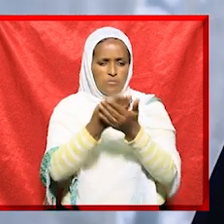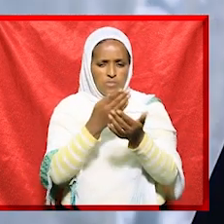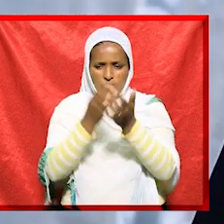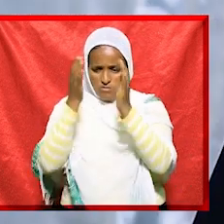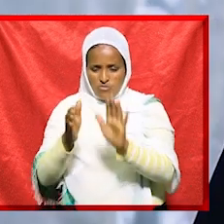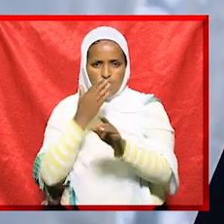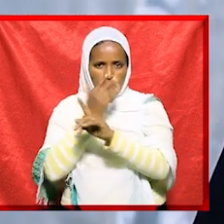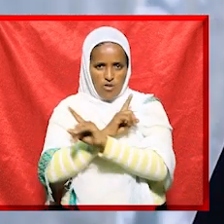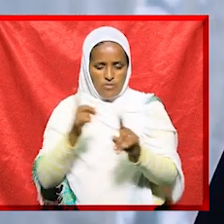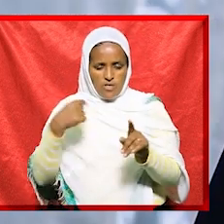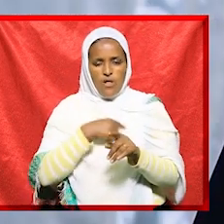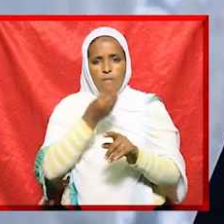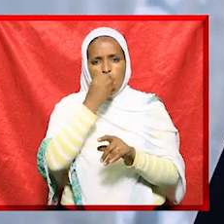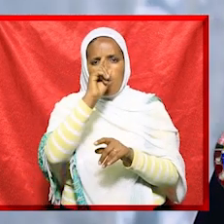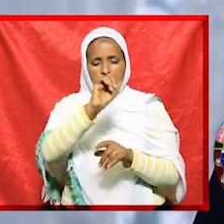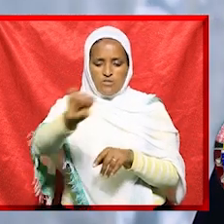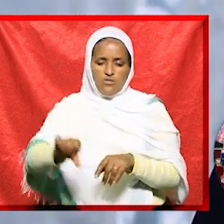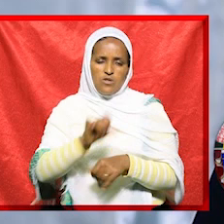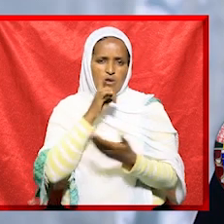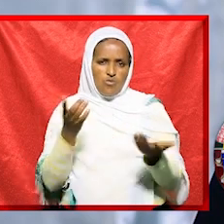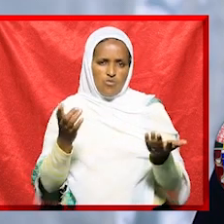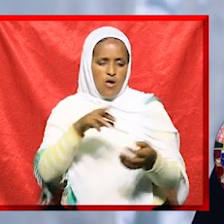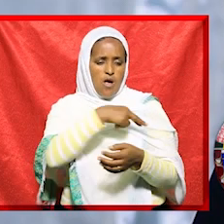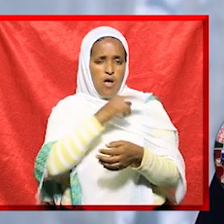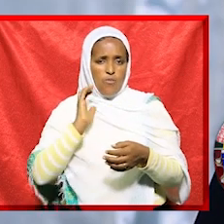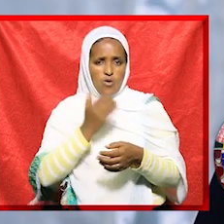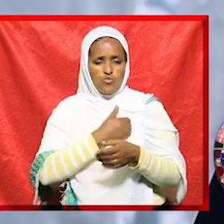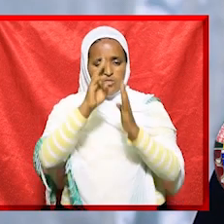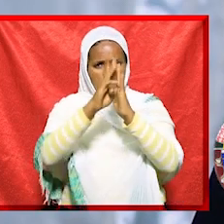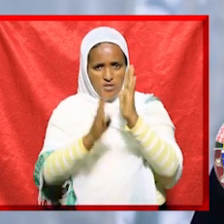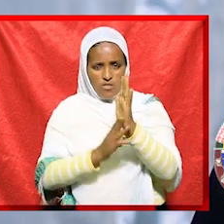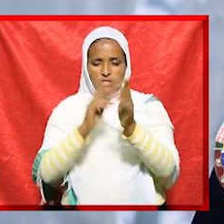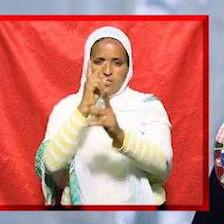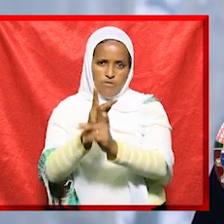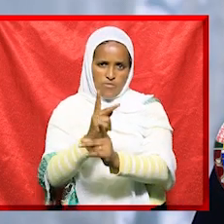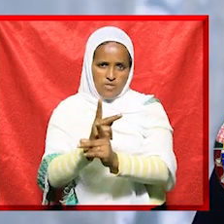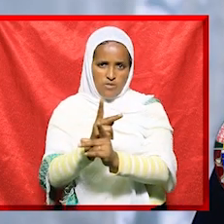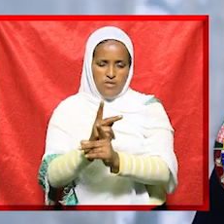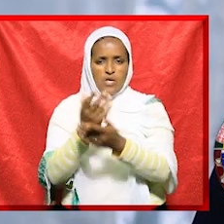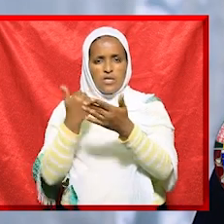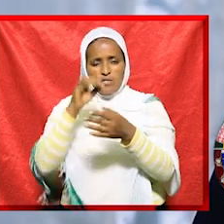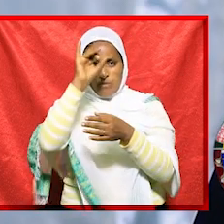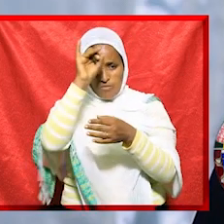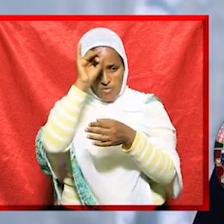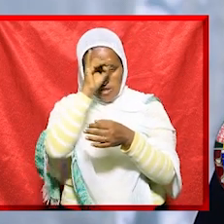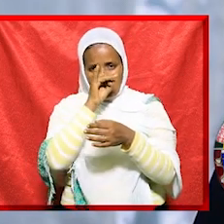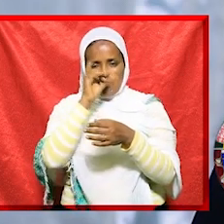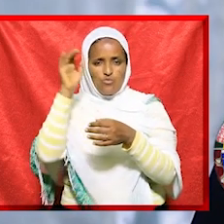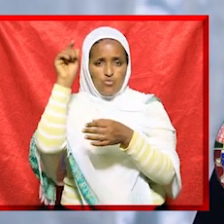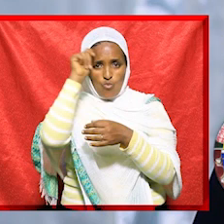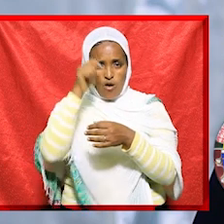አለበት ሰው ለነዋይ አይደር ምን በላው አንድ እንጀራ ነው ሃይማኖታችንን ስነ ምግባራችንን